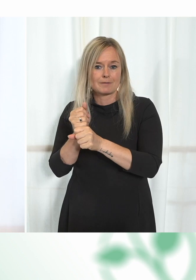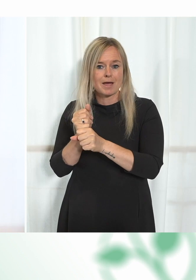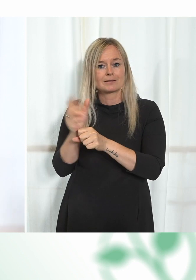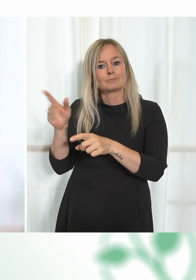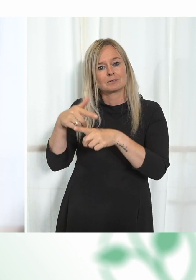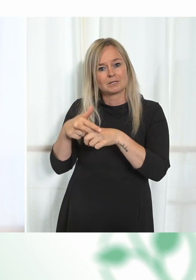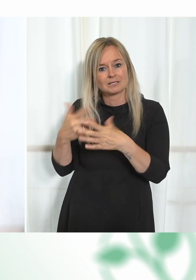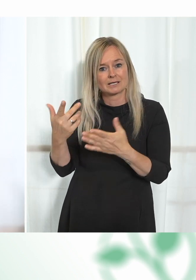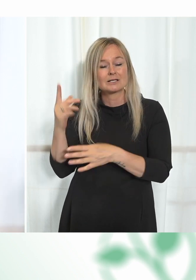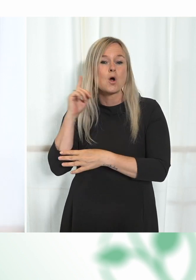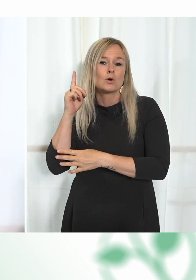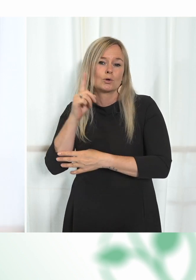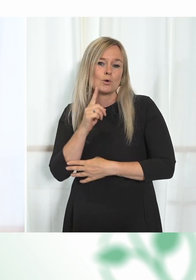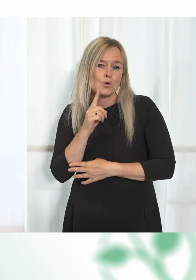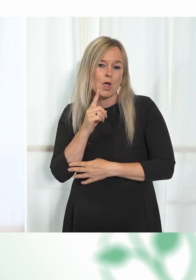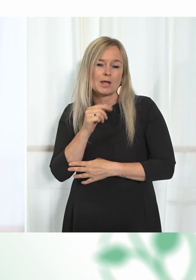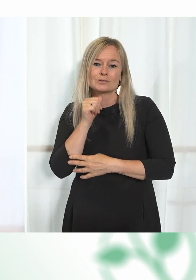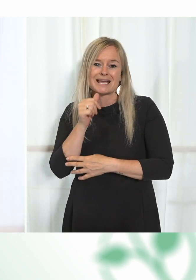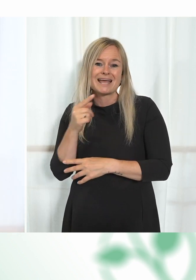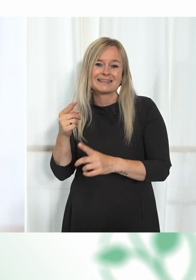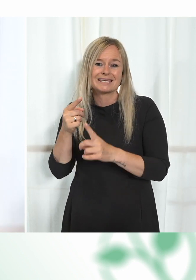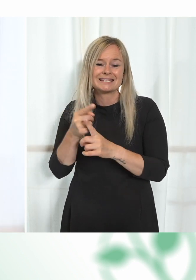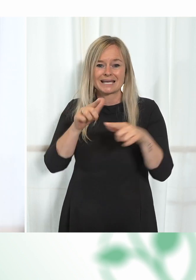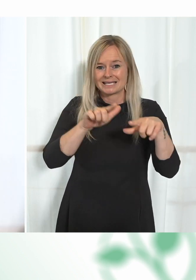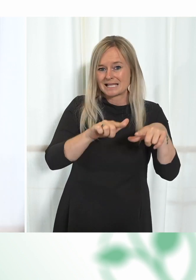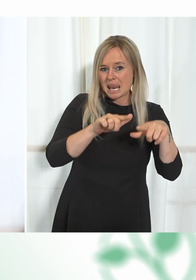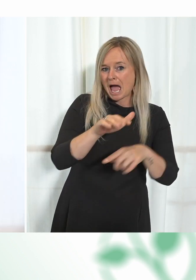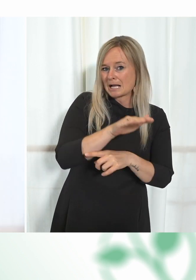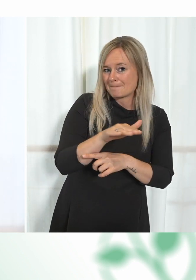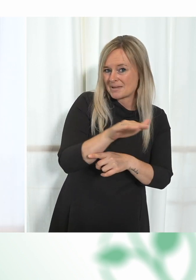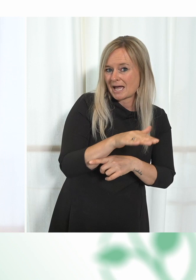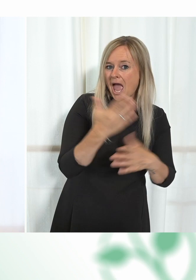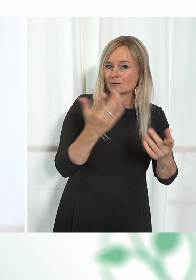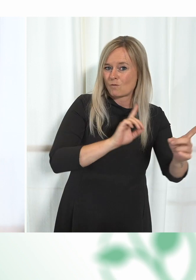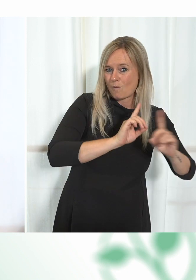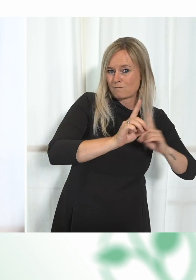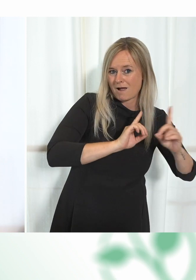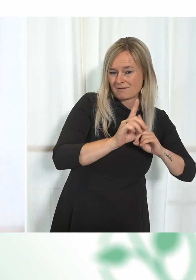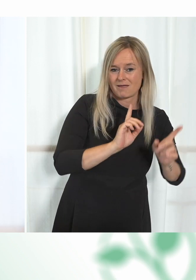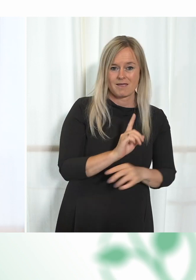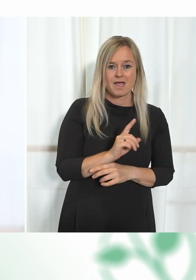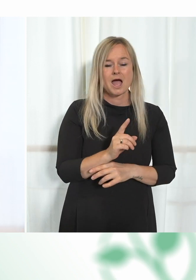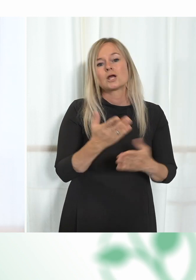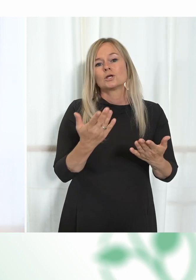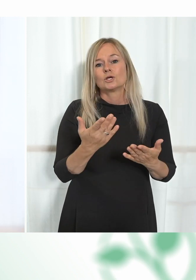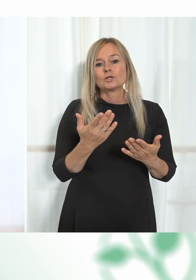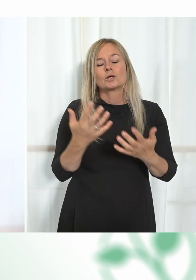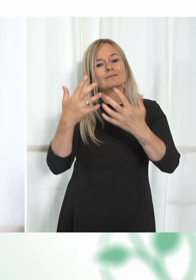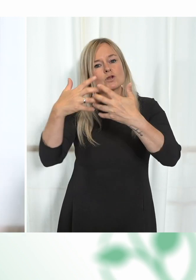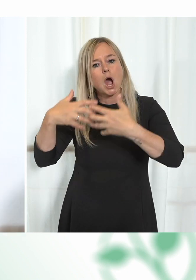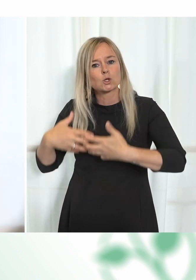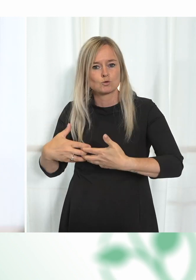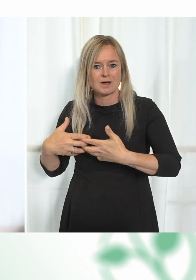mit Gehörlosigkeit nicht im direkten Lagebereich, wo natürlich Verkehr ist, einzusetzen, sondern einfach in der